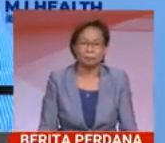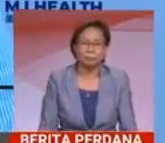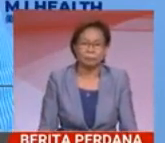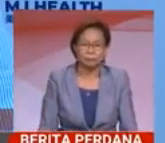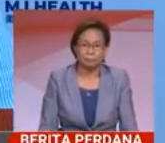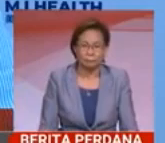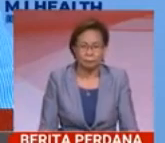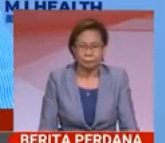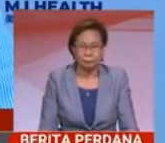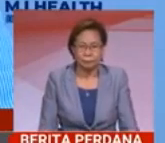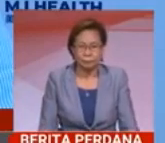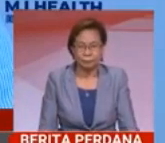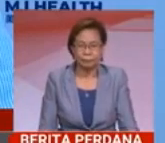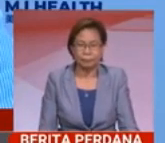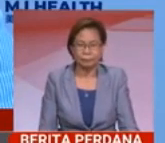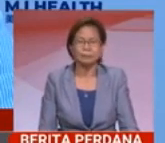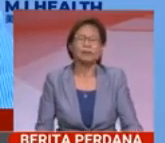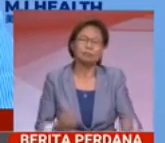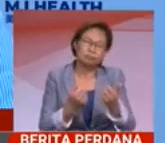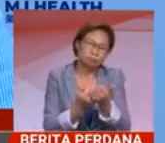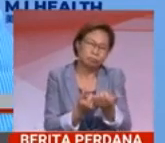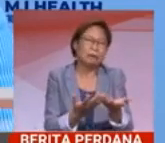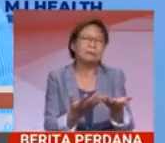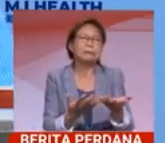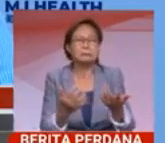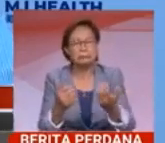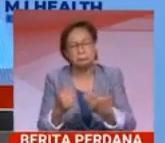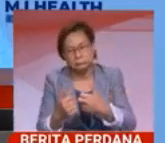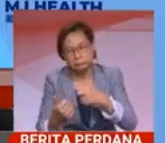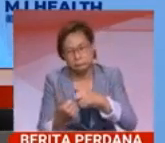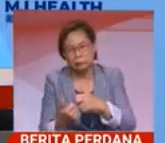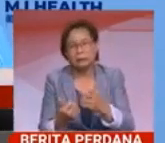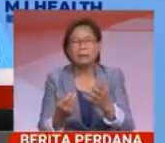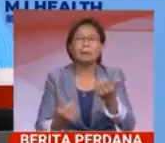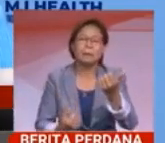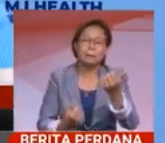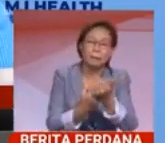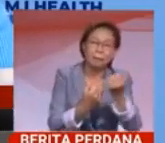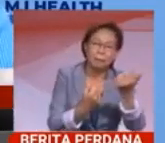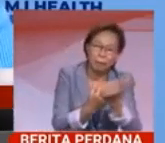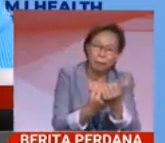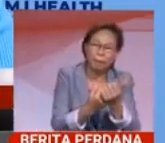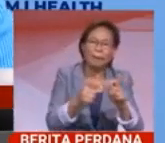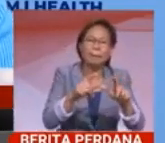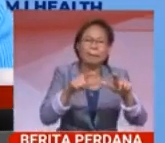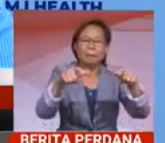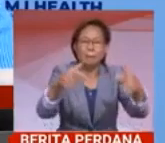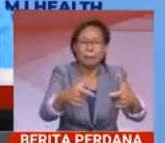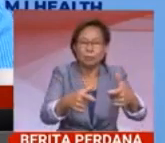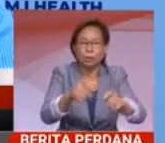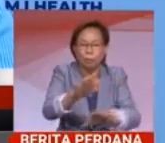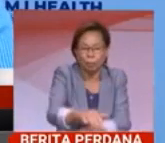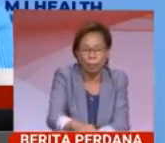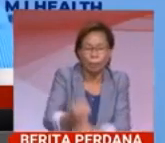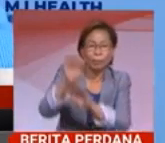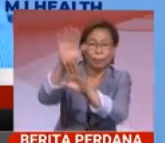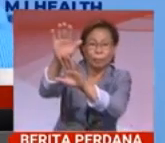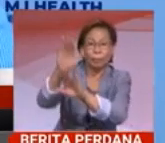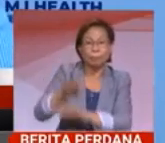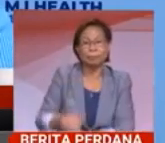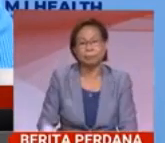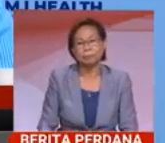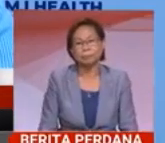kepada pembedaan pasukan pengerek kuat hai aku juga berpikir